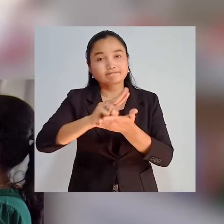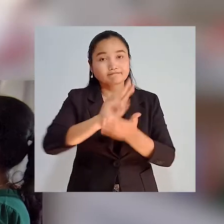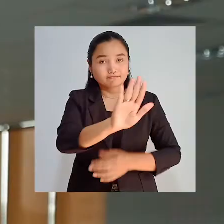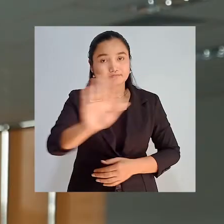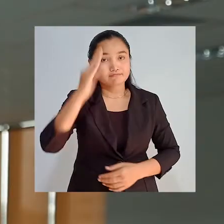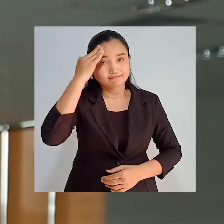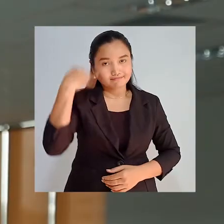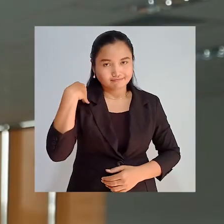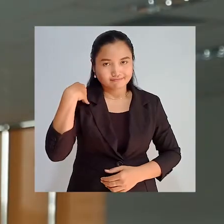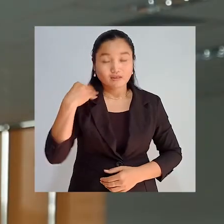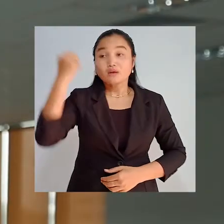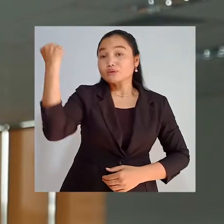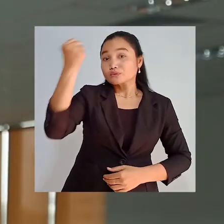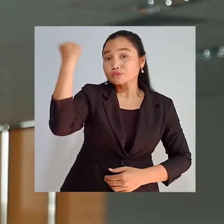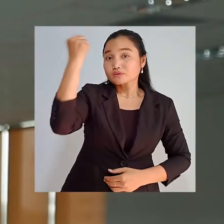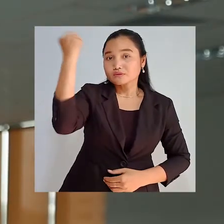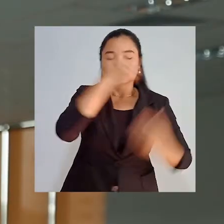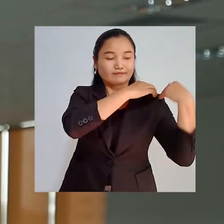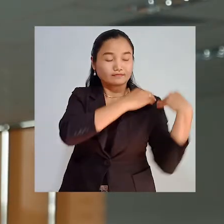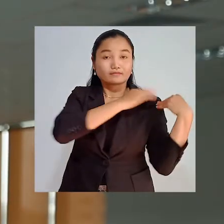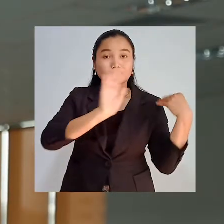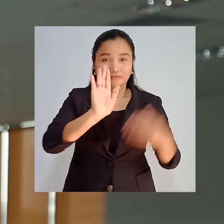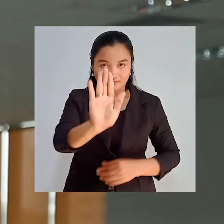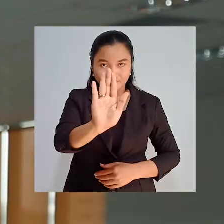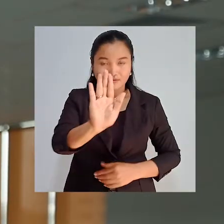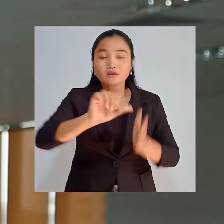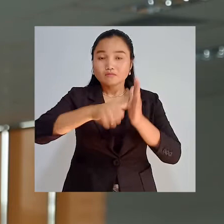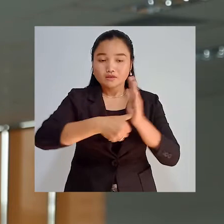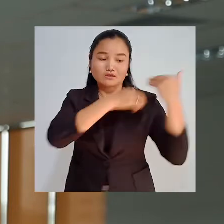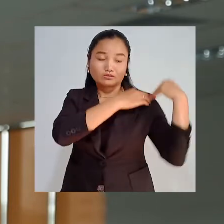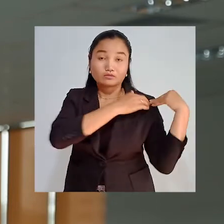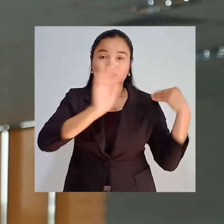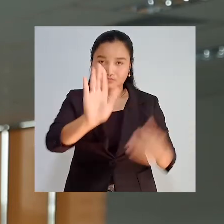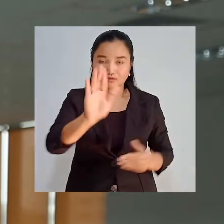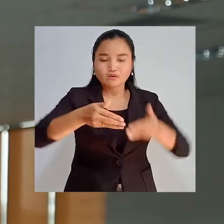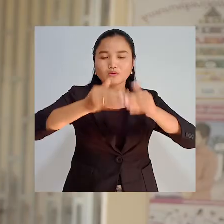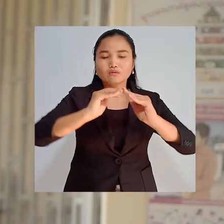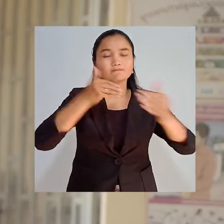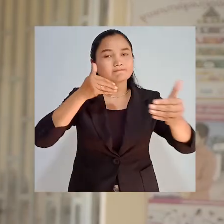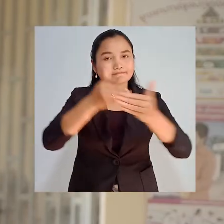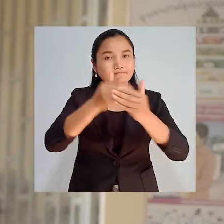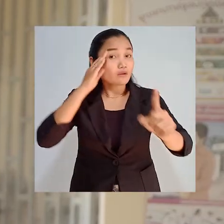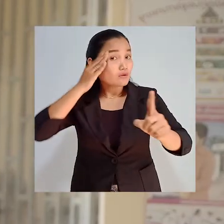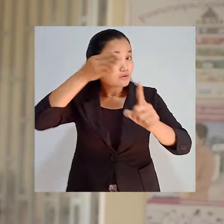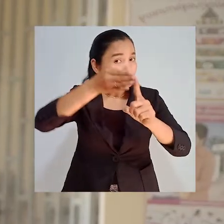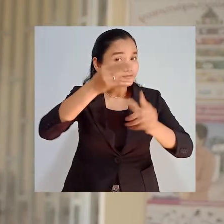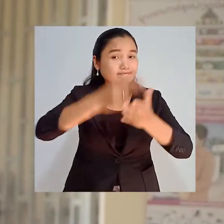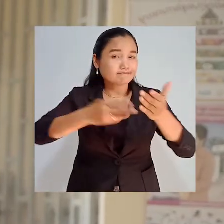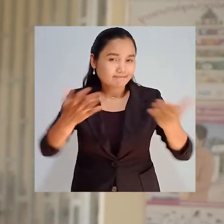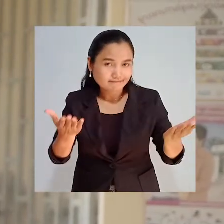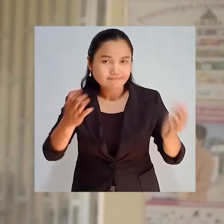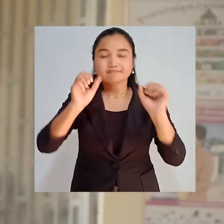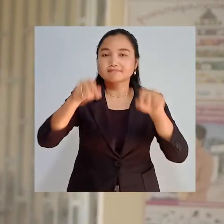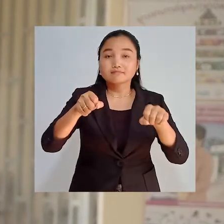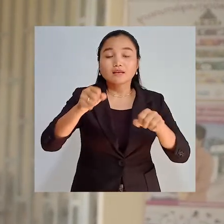ម យុទ្ធនាការទូរនីតិគាត់ Her Role Campaign បង្កើតឡើងនៅក្នុងគោលបំណងដើម្បី